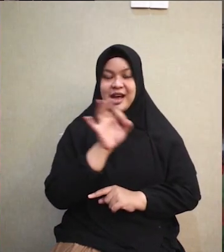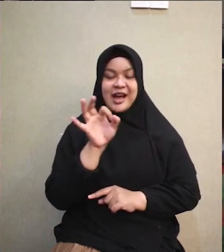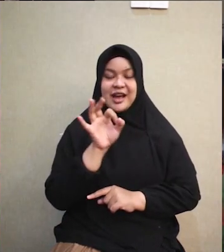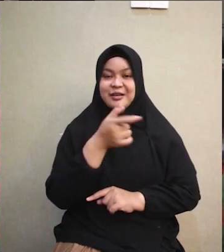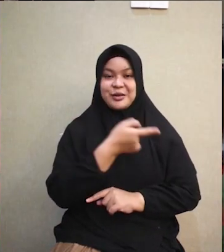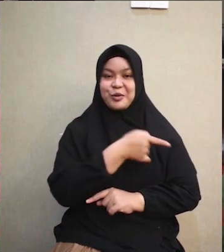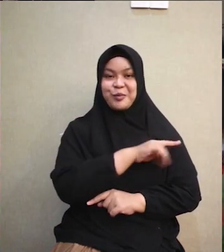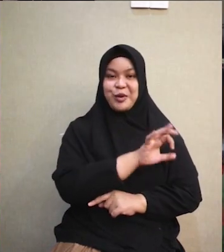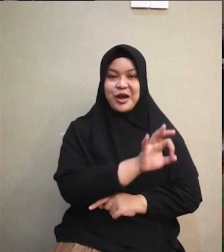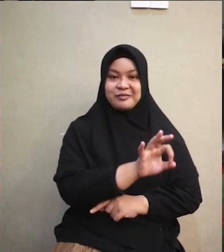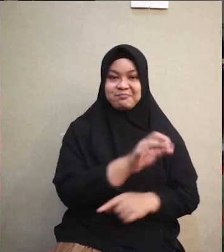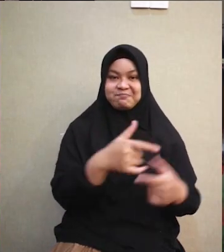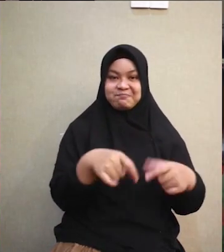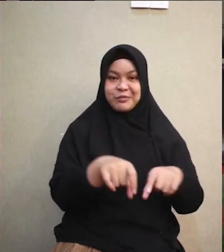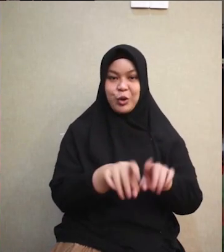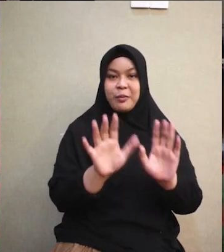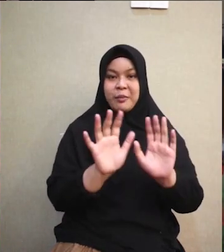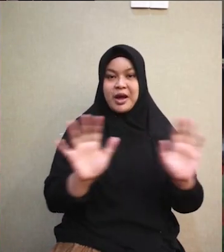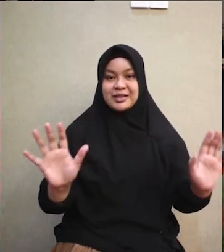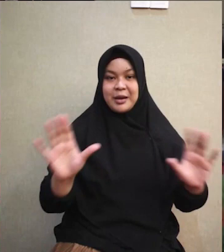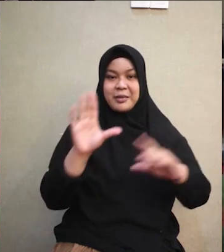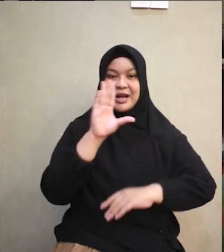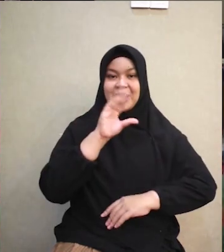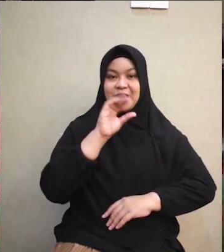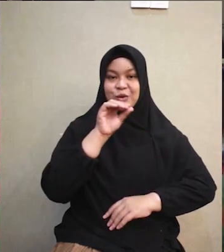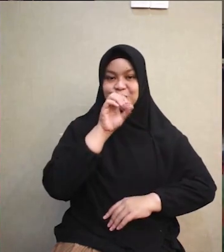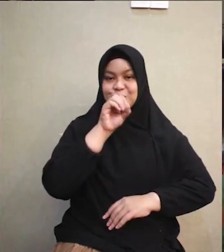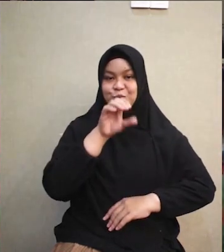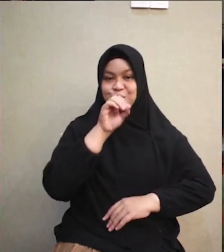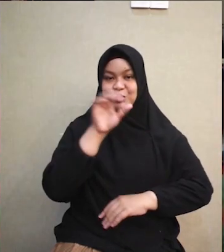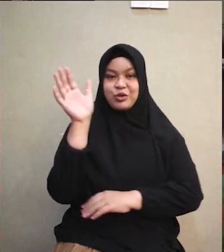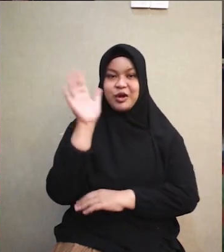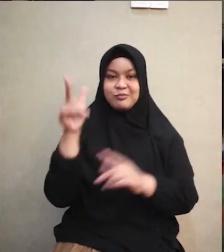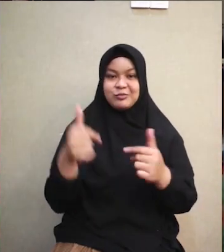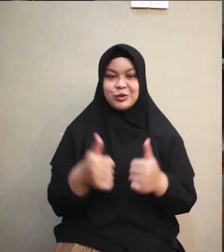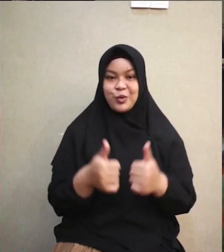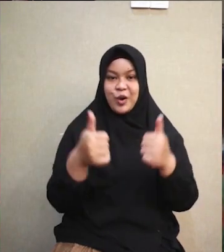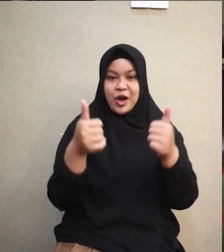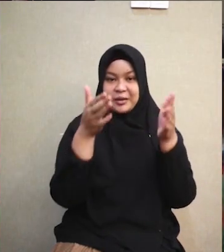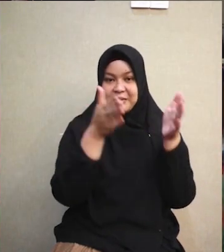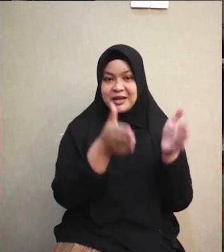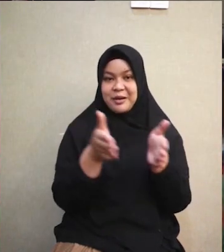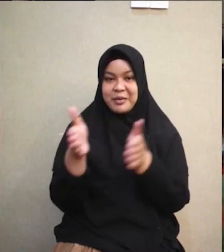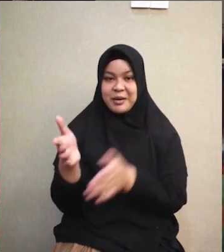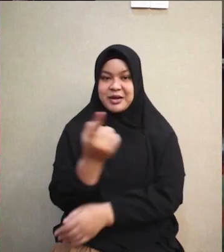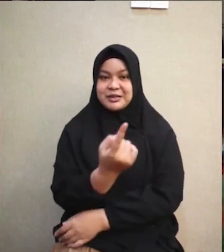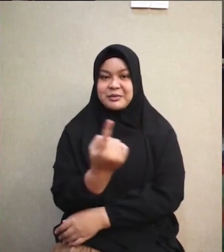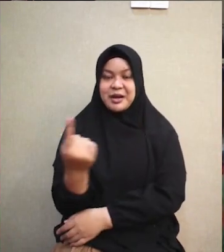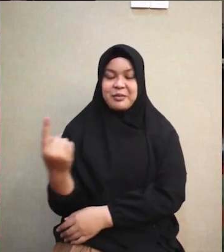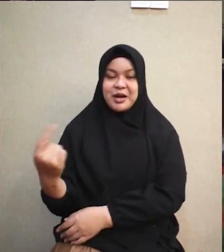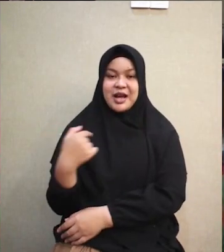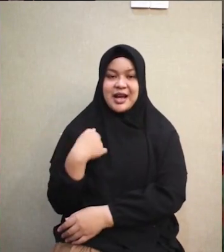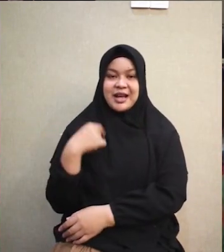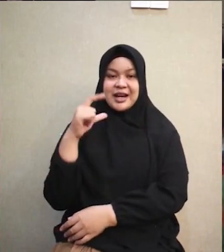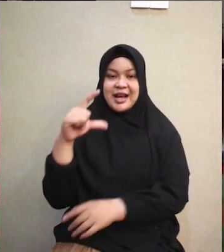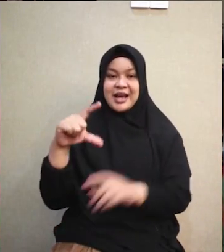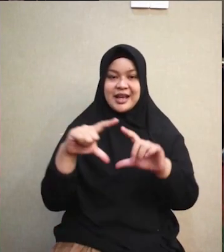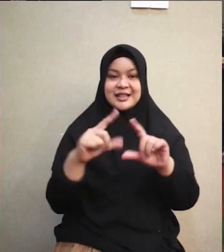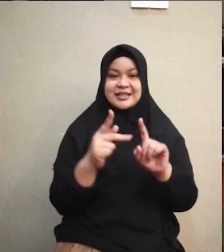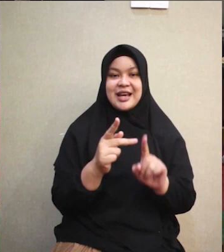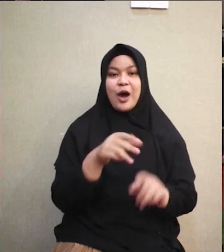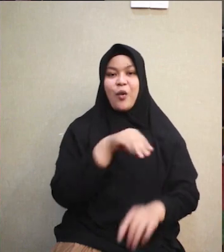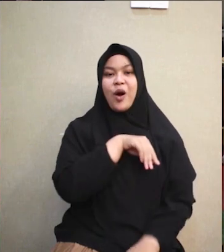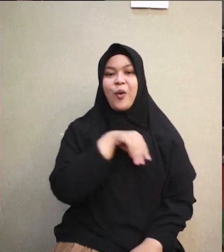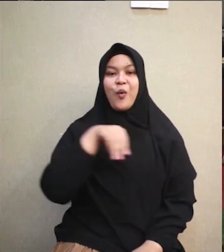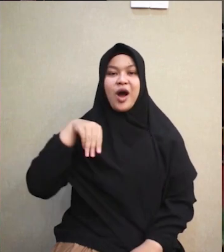Oke tapi kita punya banyak banget nasum-nasum yang sangat kredible di bidangnya masing-masing ada hari Kurniawan dari